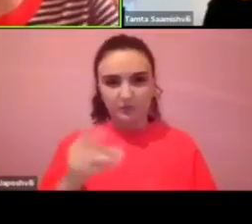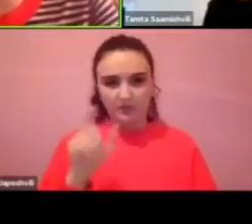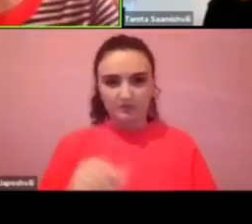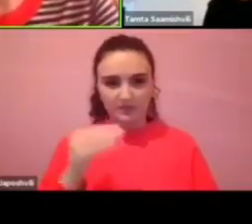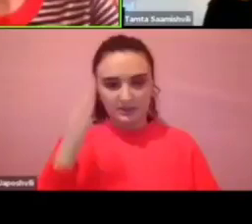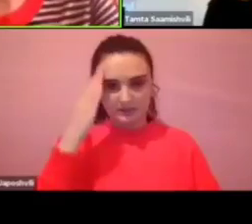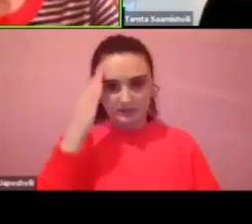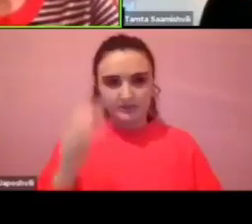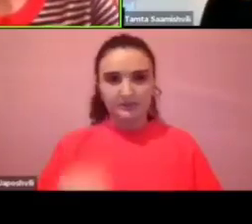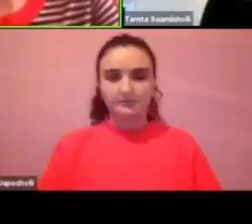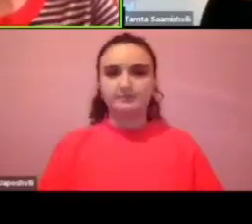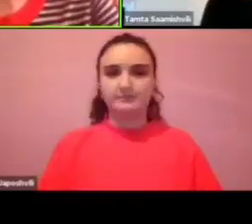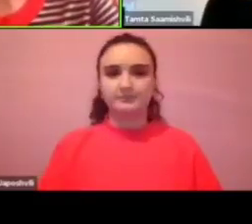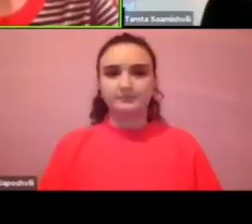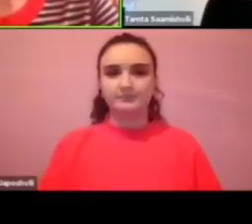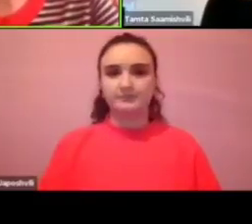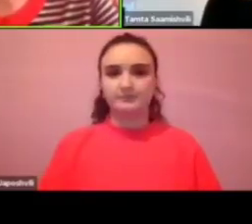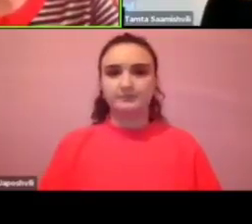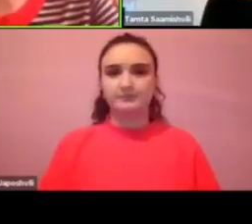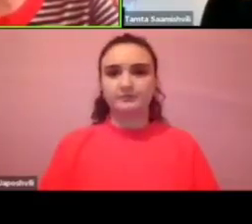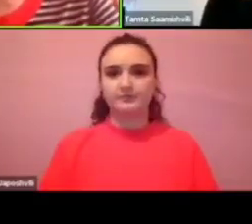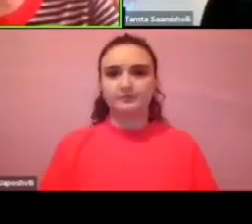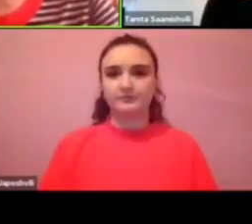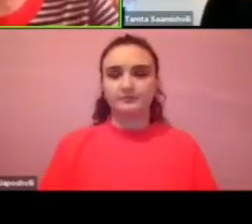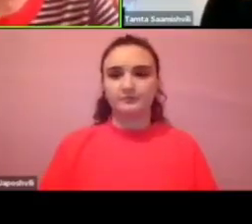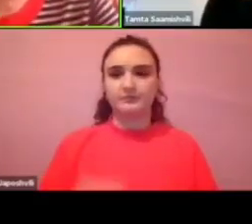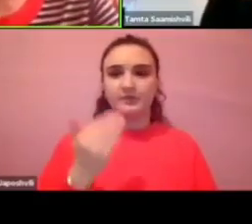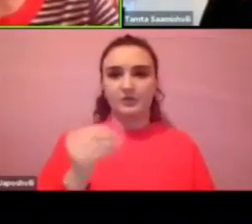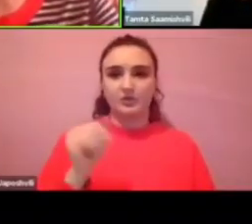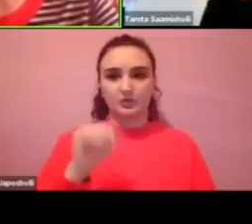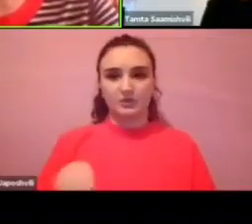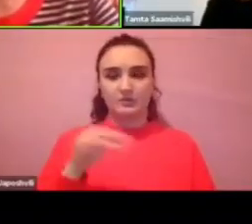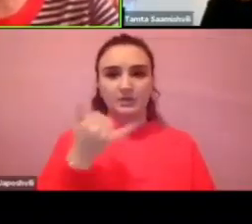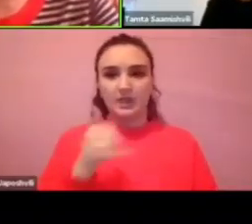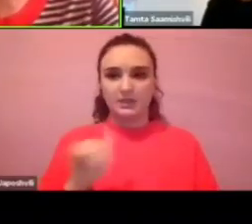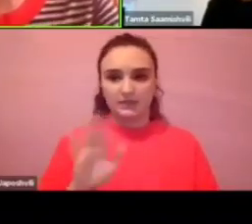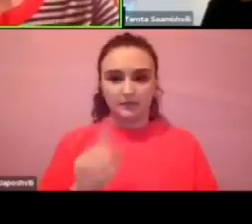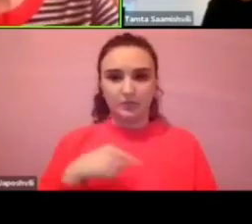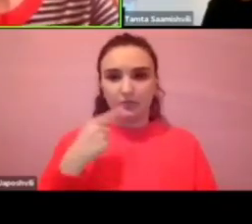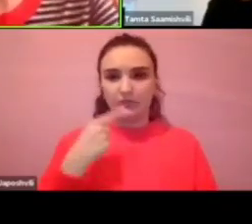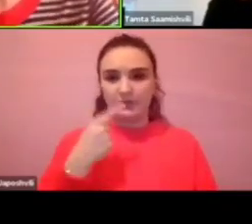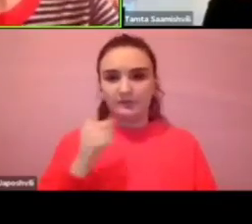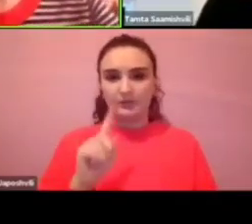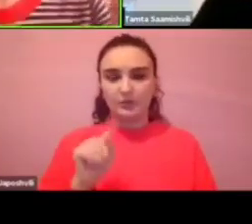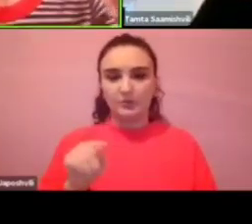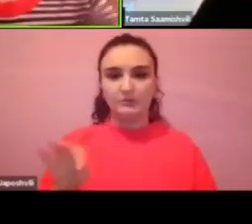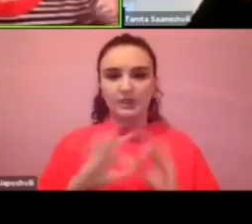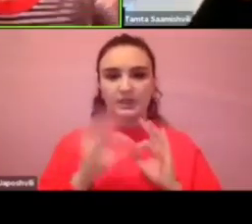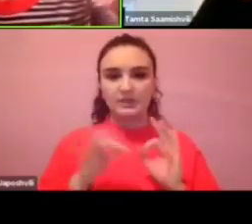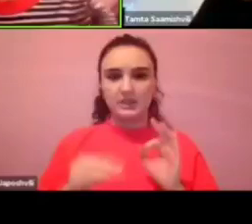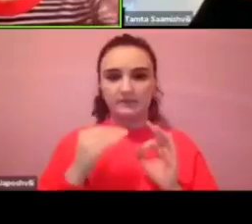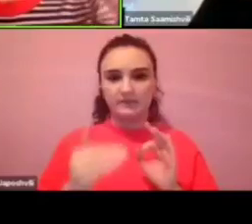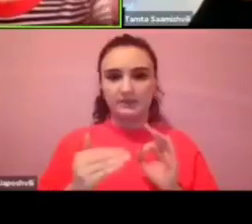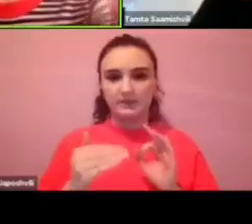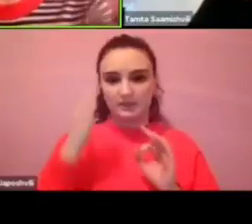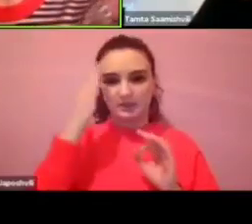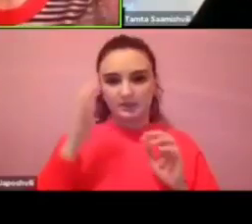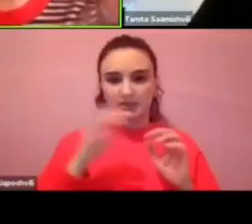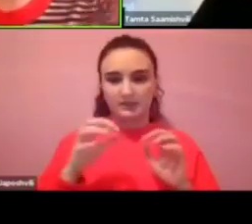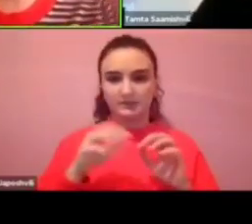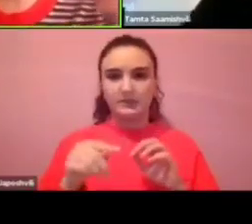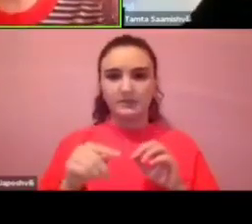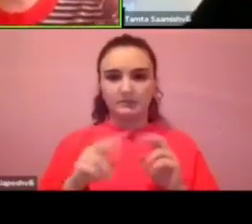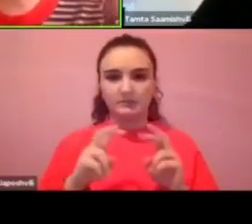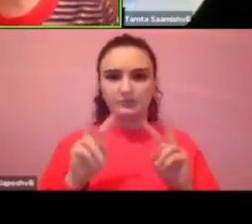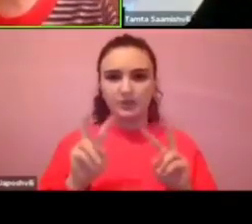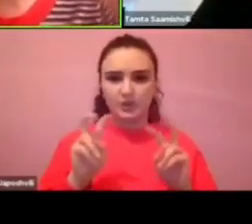ხო? ესე იგი, სწორედ ამიტომ უწოდებენ ხოლმე და თქვენ შეიძლება ხა არ გაგიკვირდეთ, რომ ვიტყვით, რომ ნაწლავის ტვინი, ეგრეთ ჭალებში